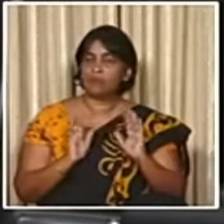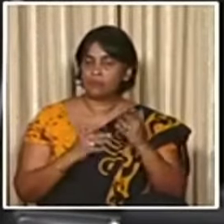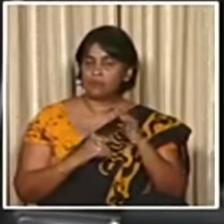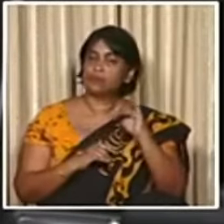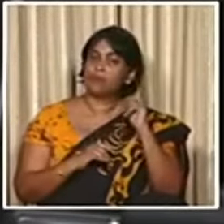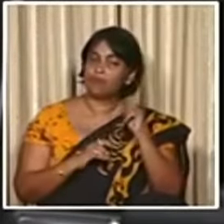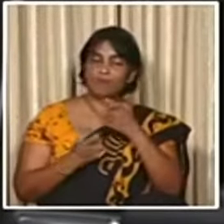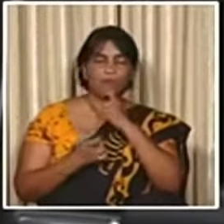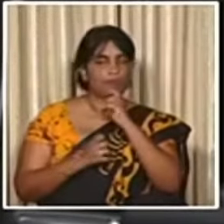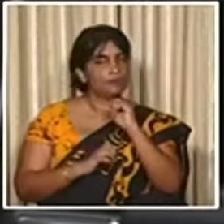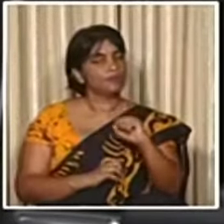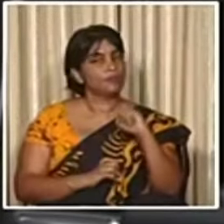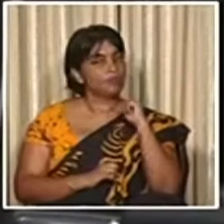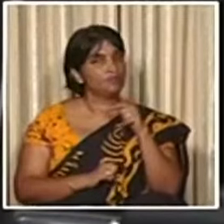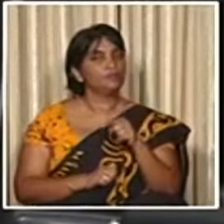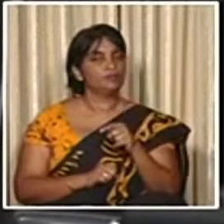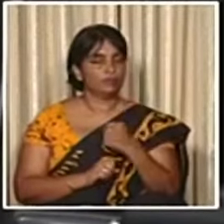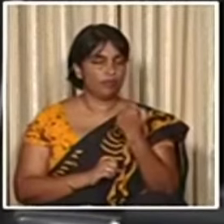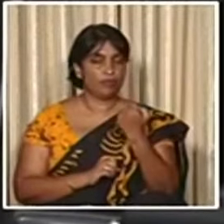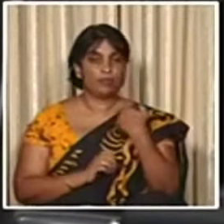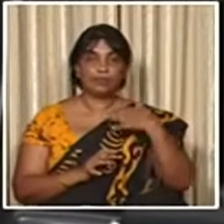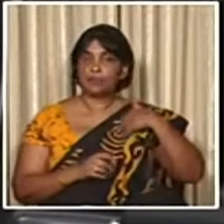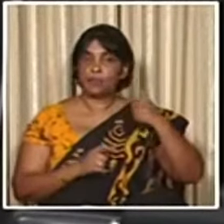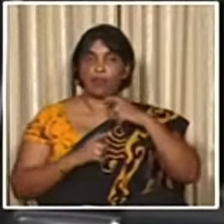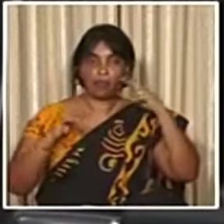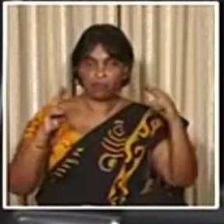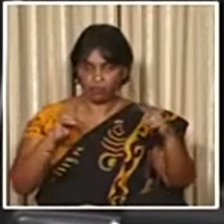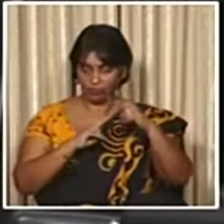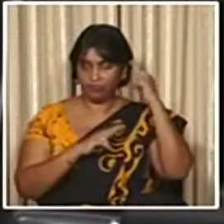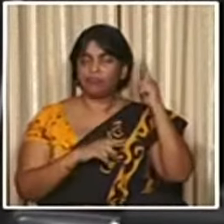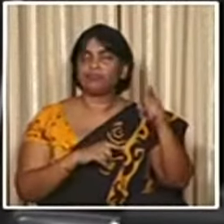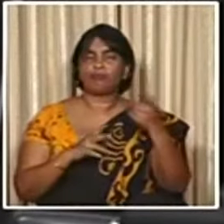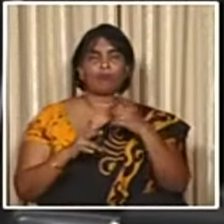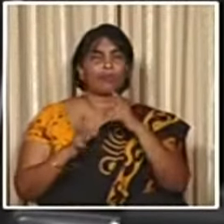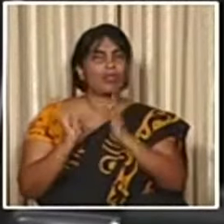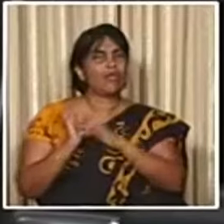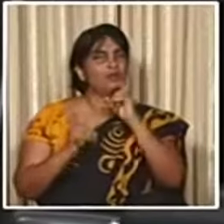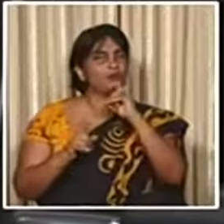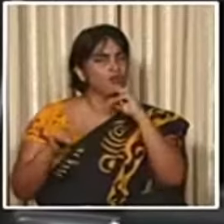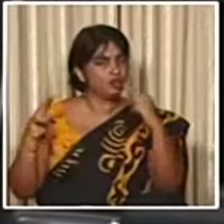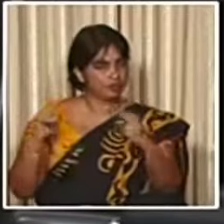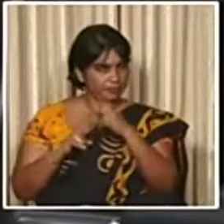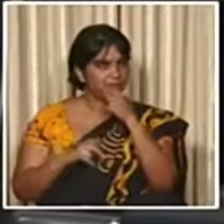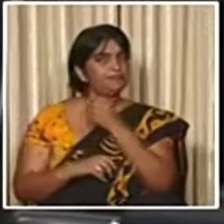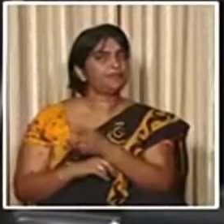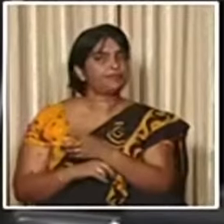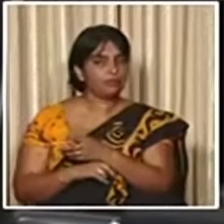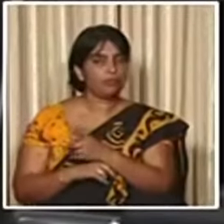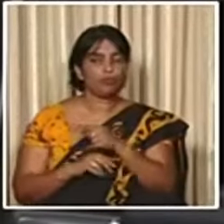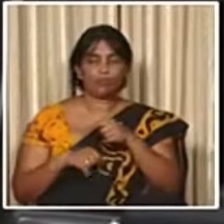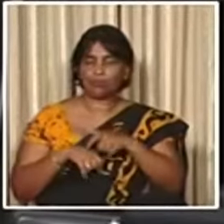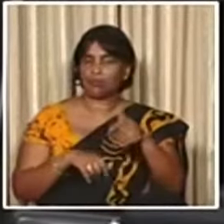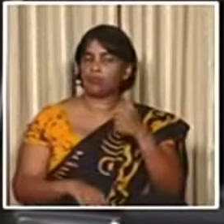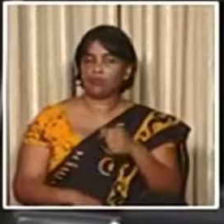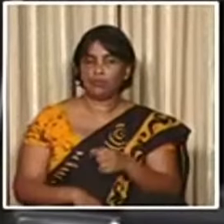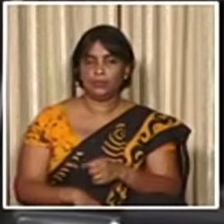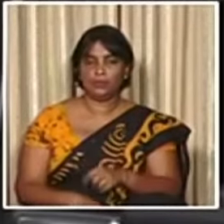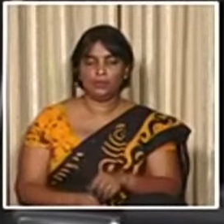කරනවා. සමහර අධිකරණ බල බලය මහා අධිකරණයට දෙනවද අභියාචන අධිකරණයට දෙනවද කියලා එක කතිකාවතක් තිබෙන්න ඕන කාලේ